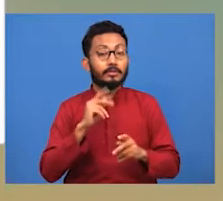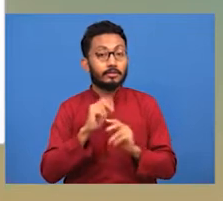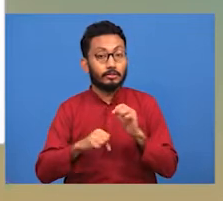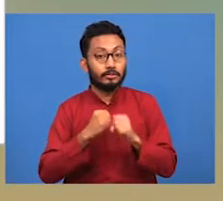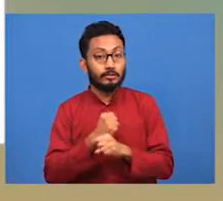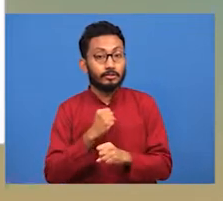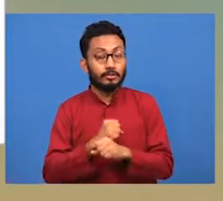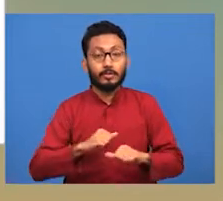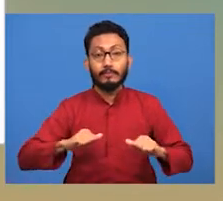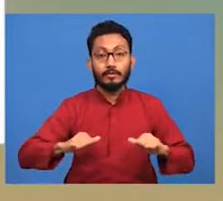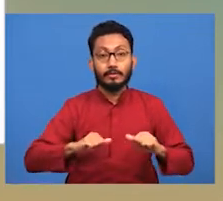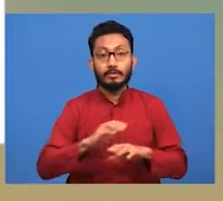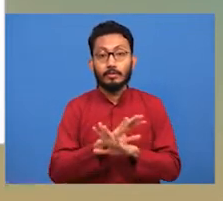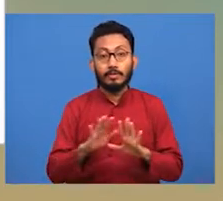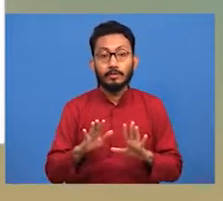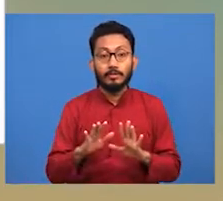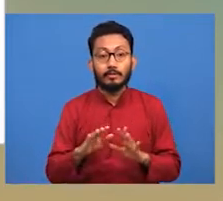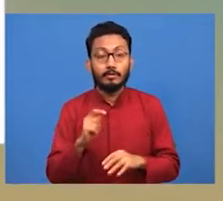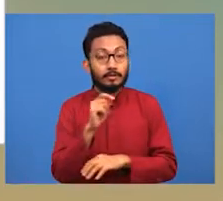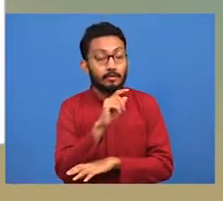transitif yang telah kamu nyatakan tadi.